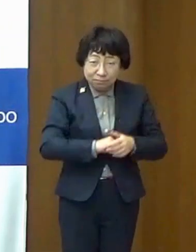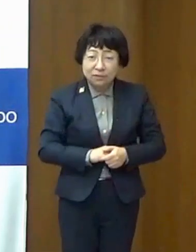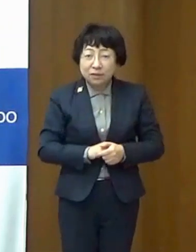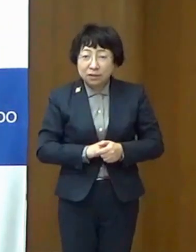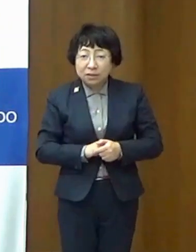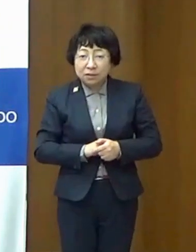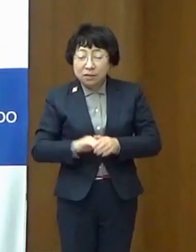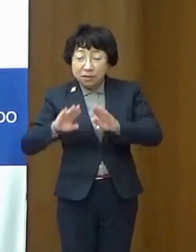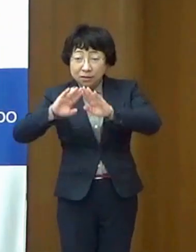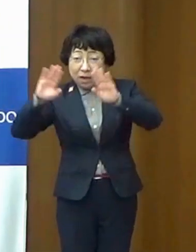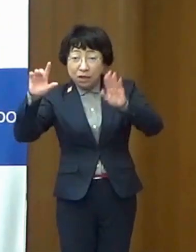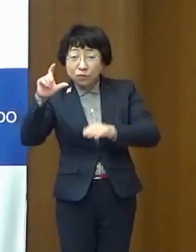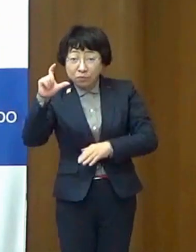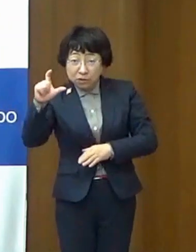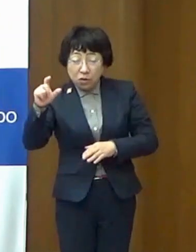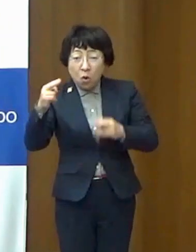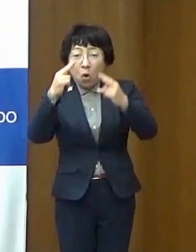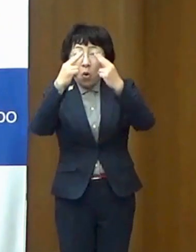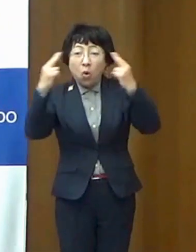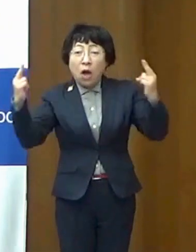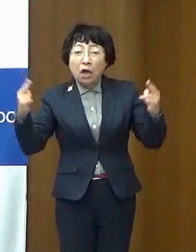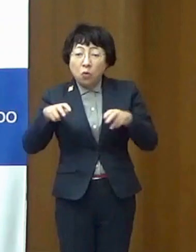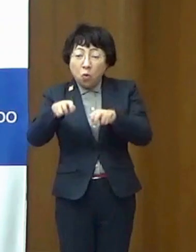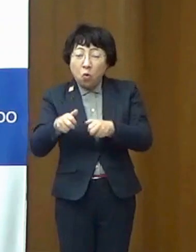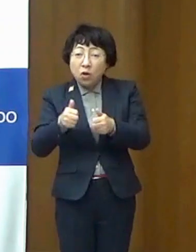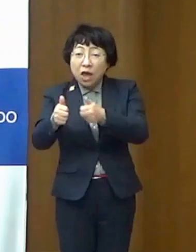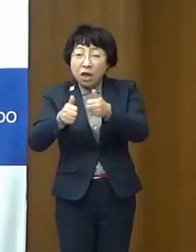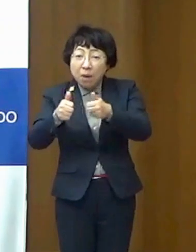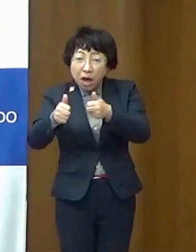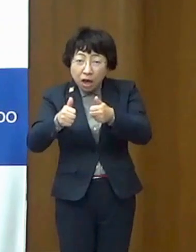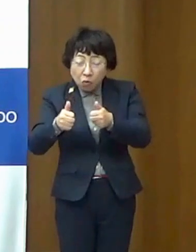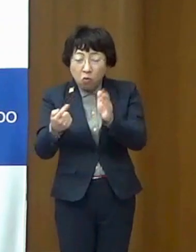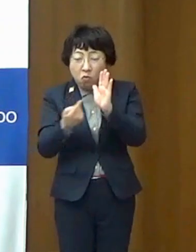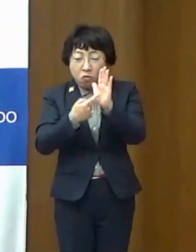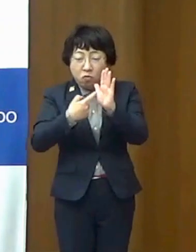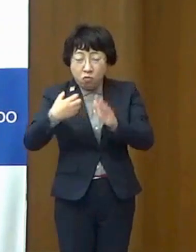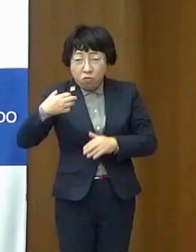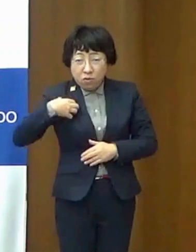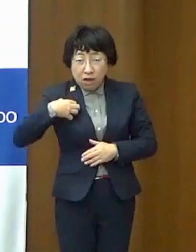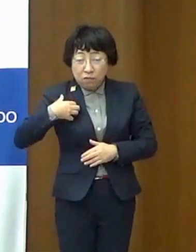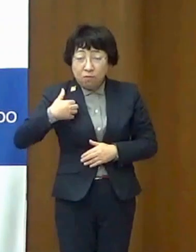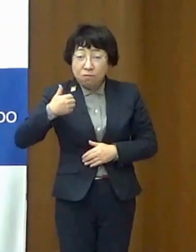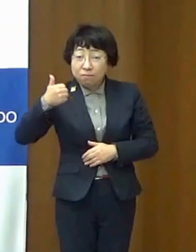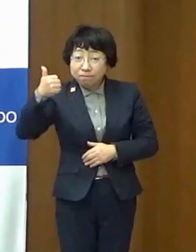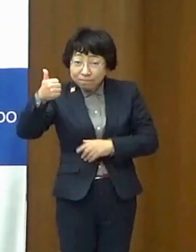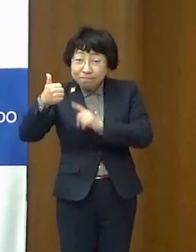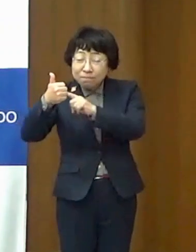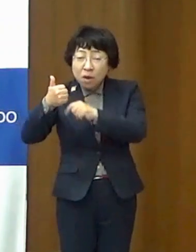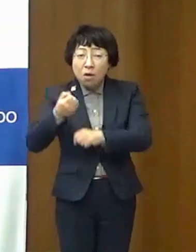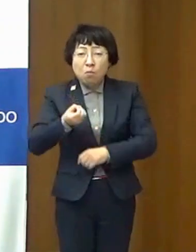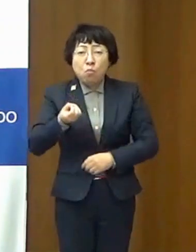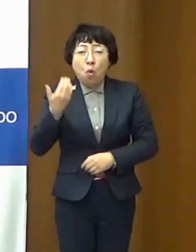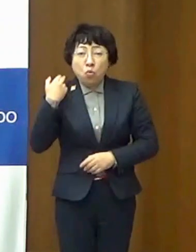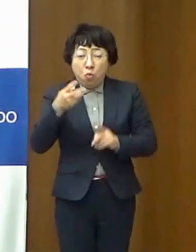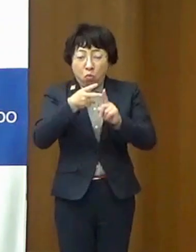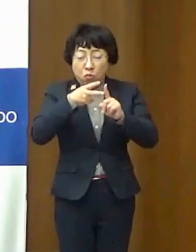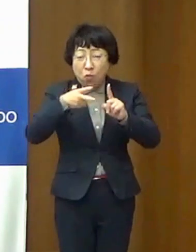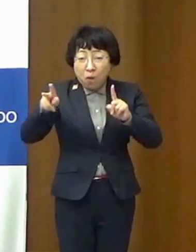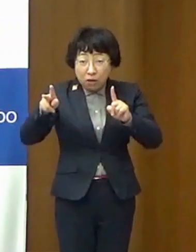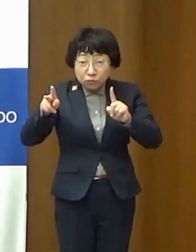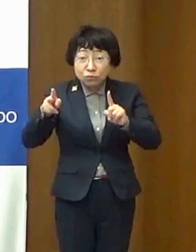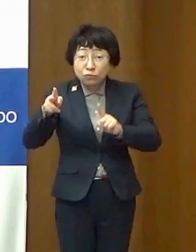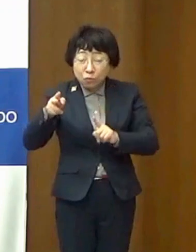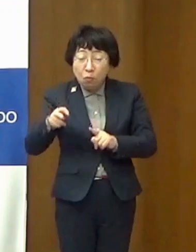開幕日には北海道競馬の公式アンバサダーであります、元日本ハムファイター